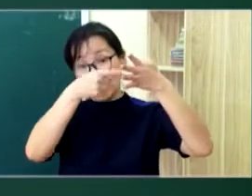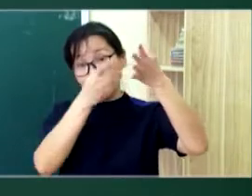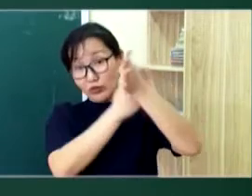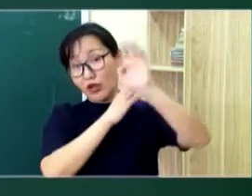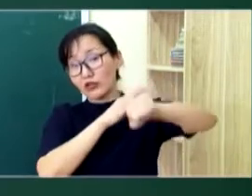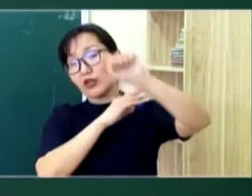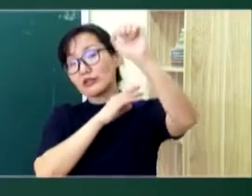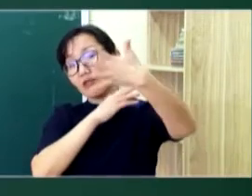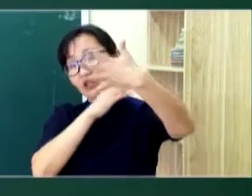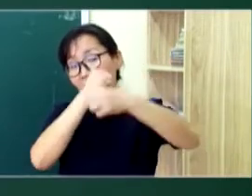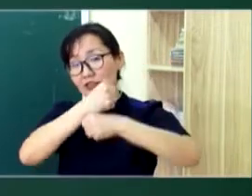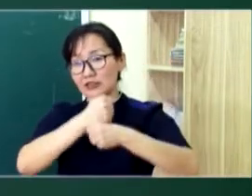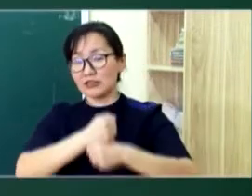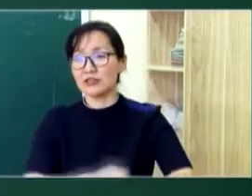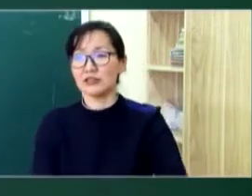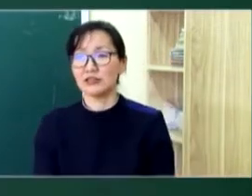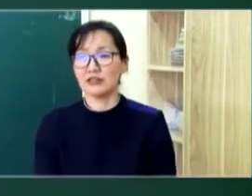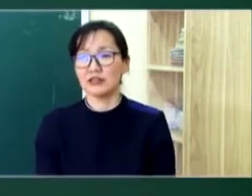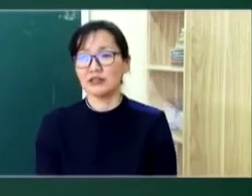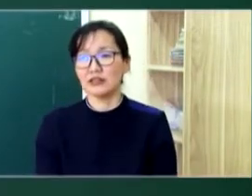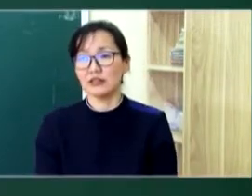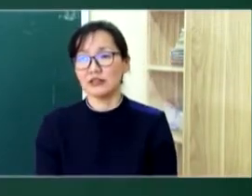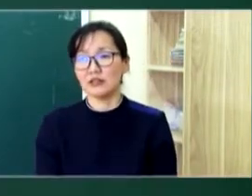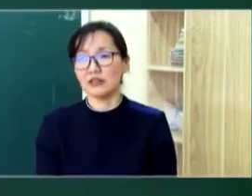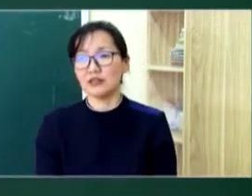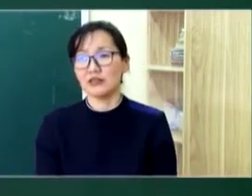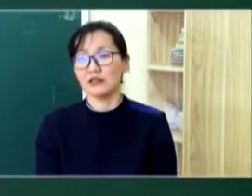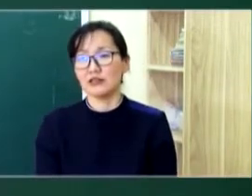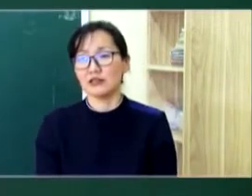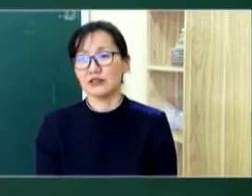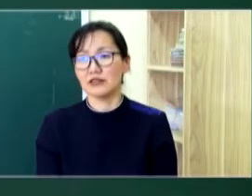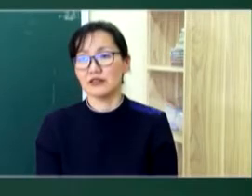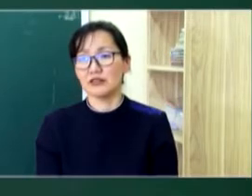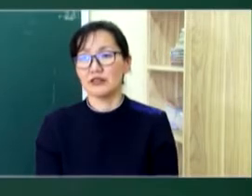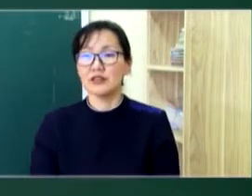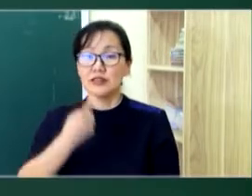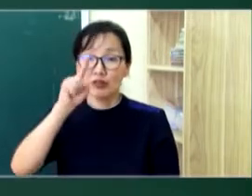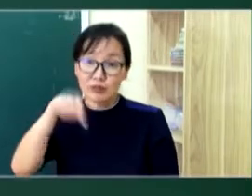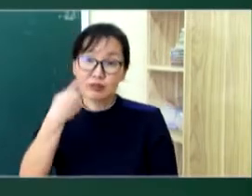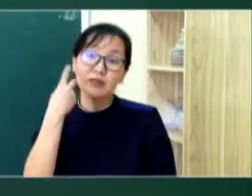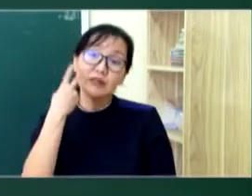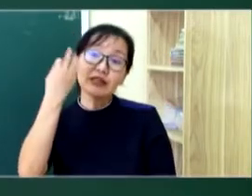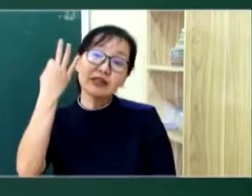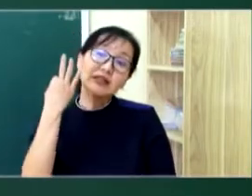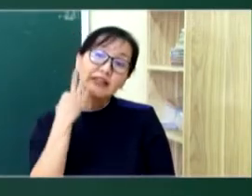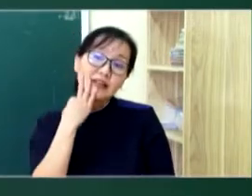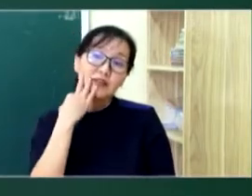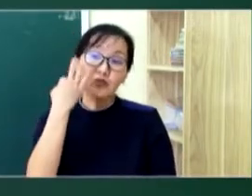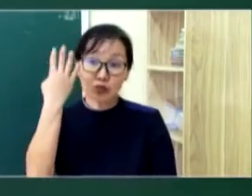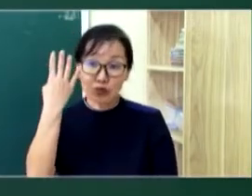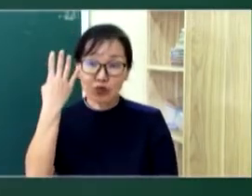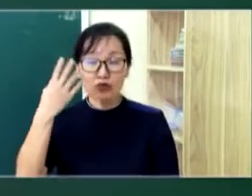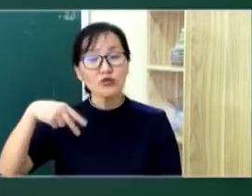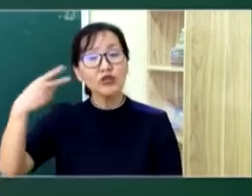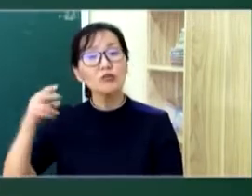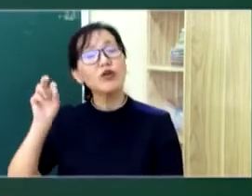1284 гэдэг тоог авъя тэгвэл. За энэ тоог хамтдаа томилъё. За хаагур томилох юм гэхээр